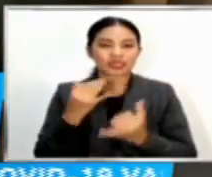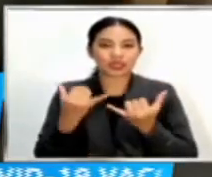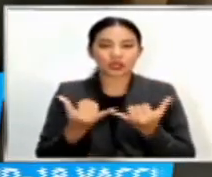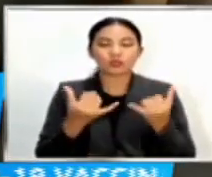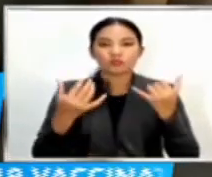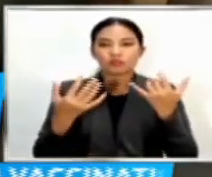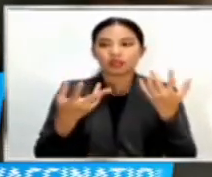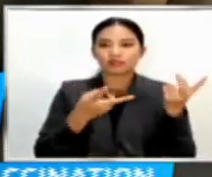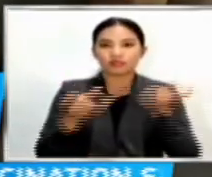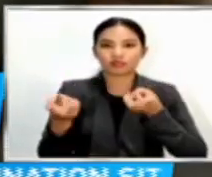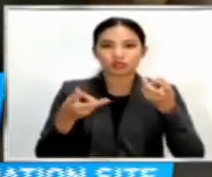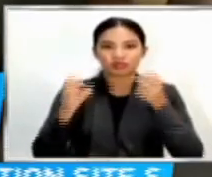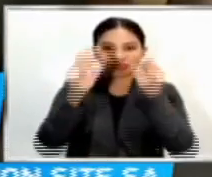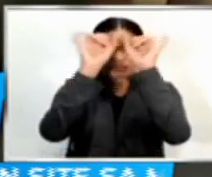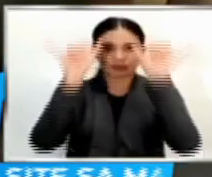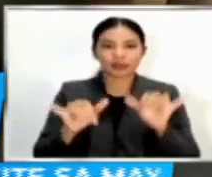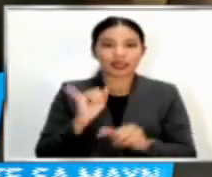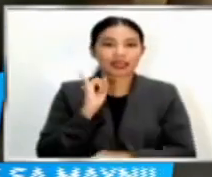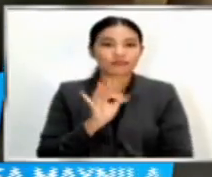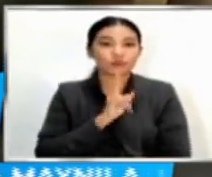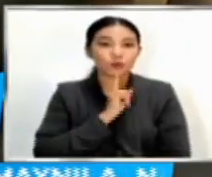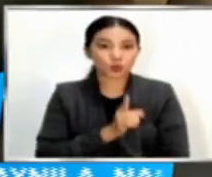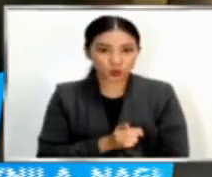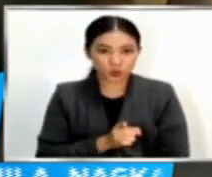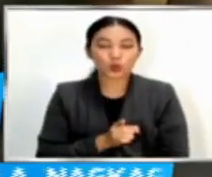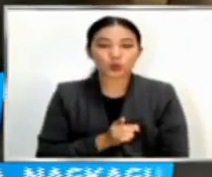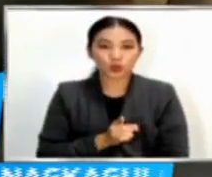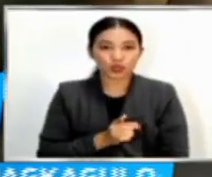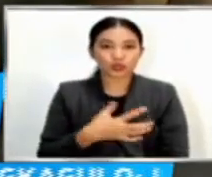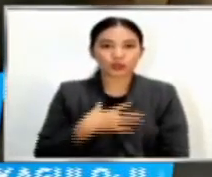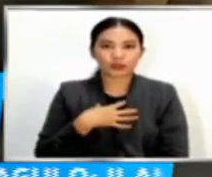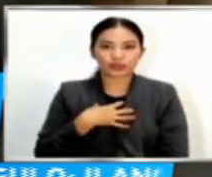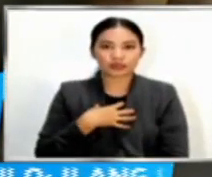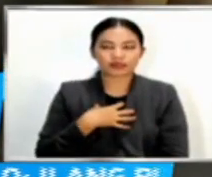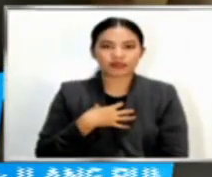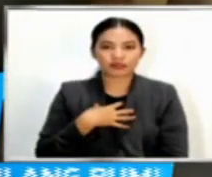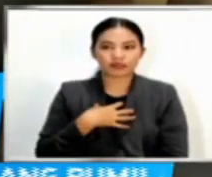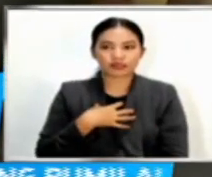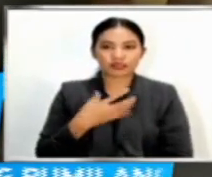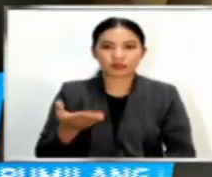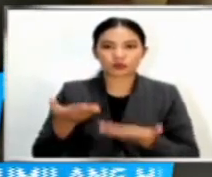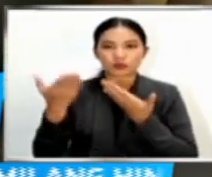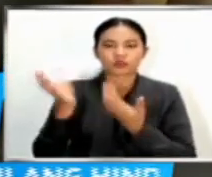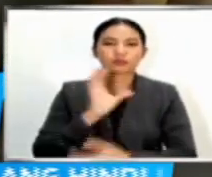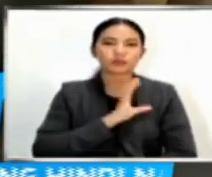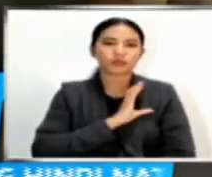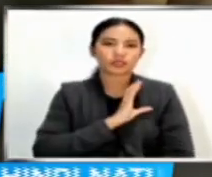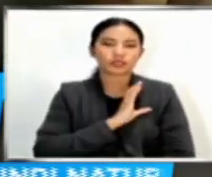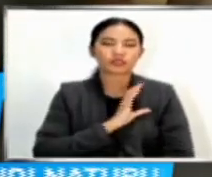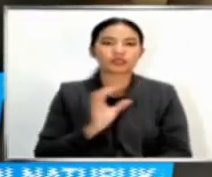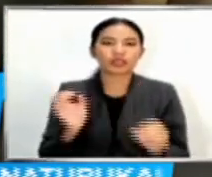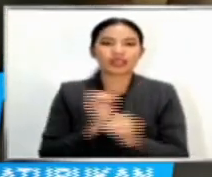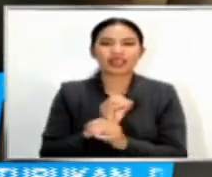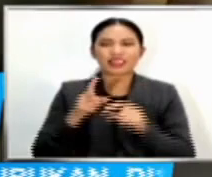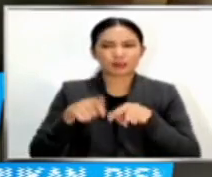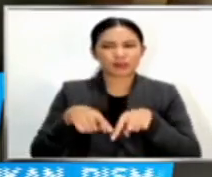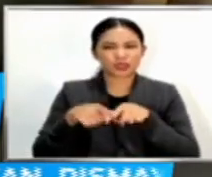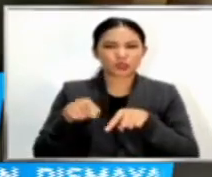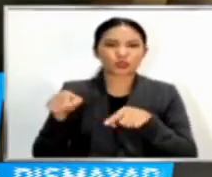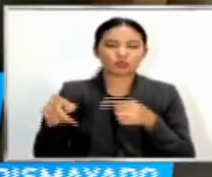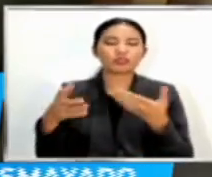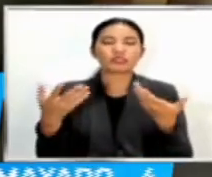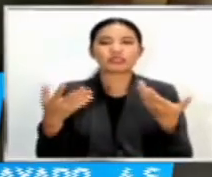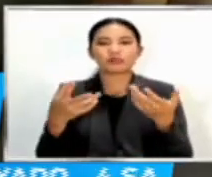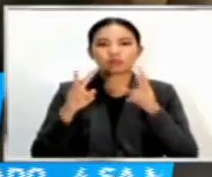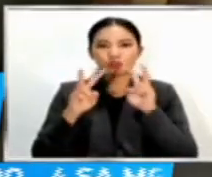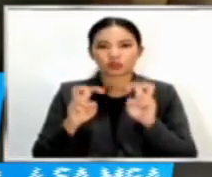ma-assess na lehitimo ang mga sumbong, ay agad daw itong ipo-forward sa kaukulang police unit. Depende sa nature ng report, ang bilang ng araw na